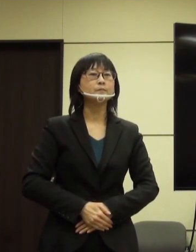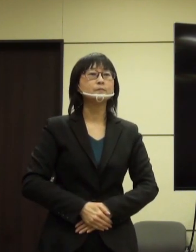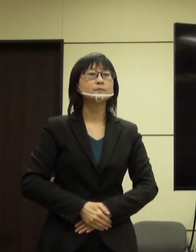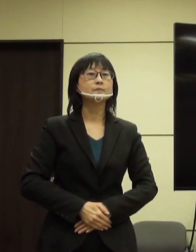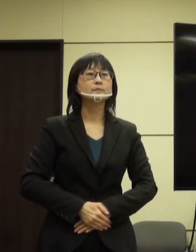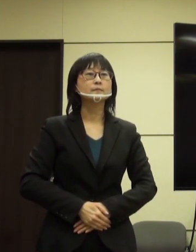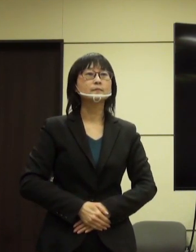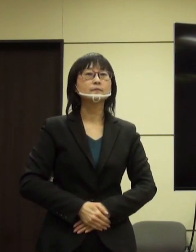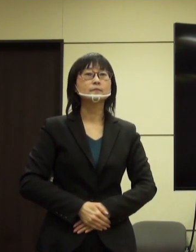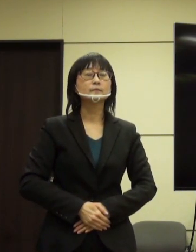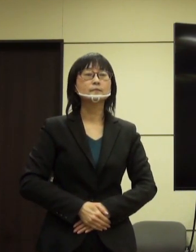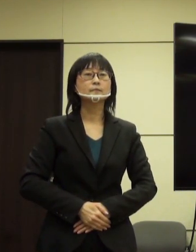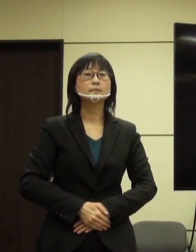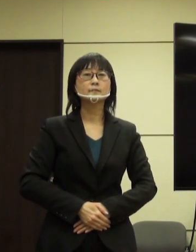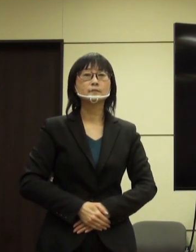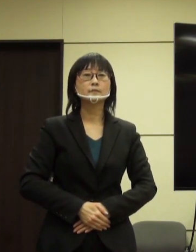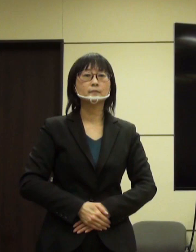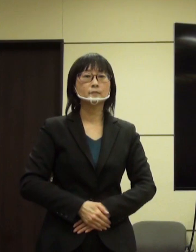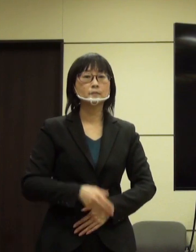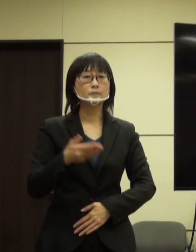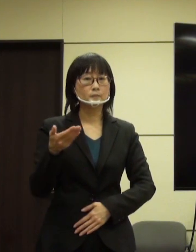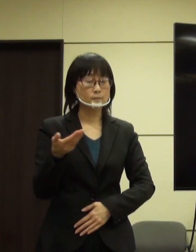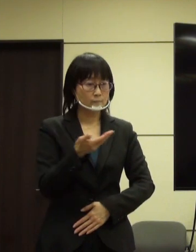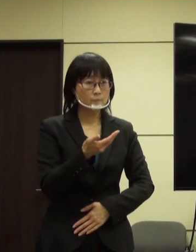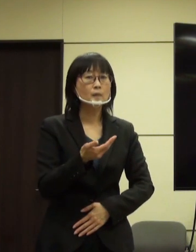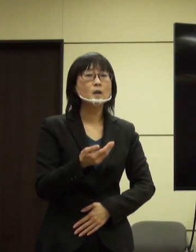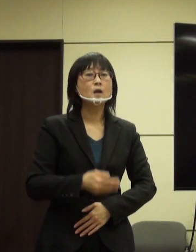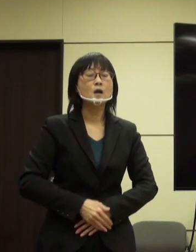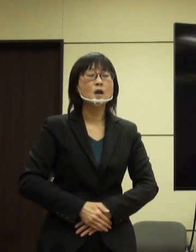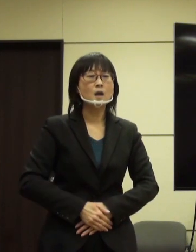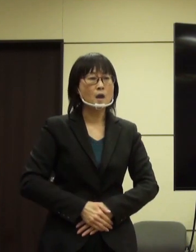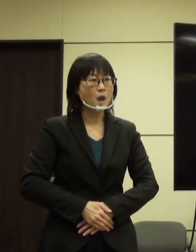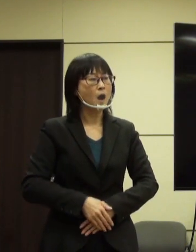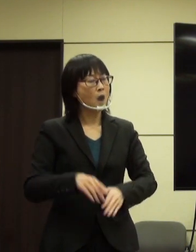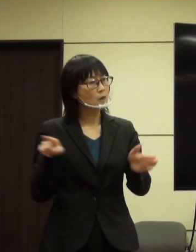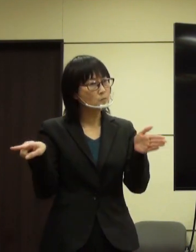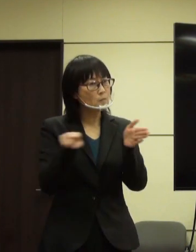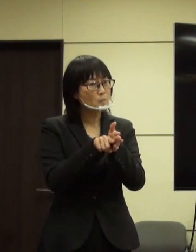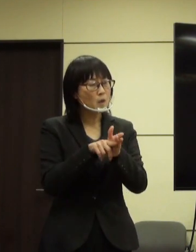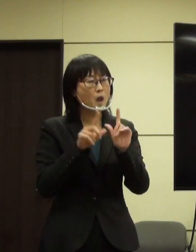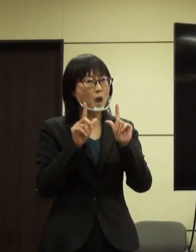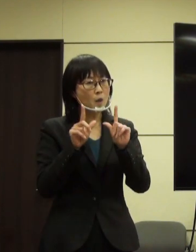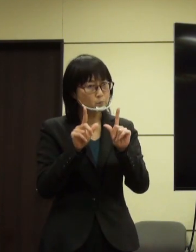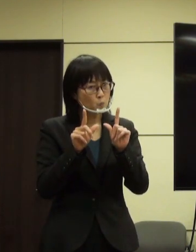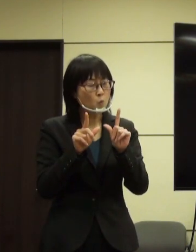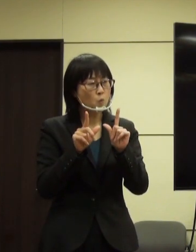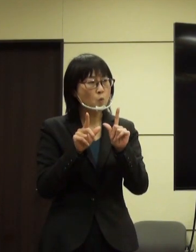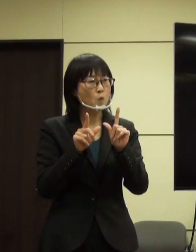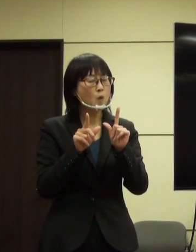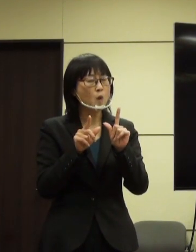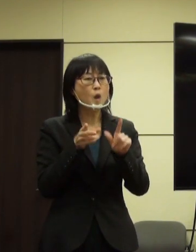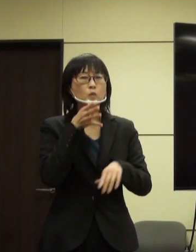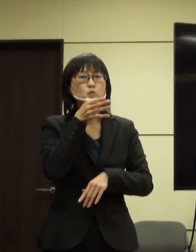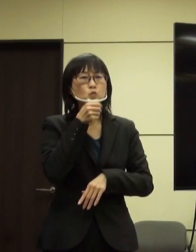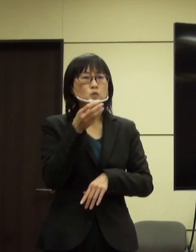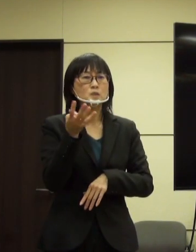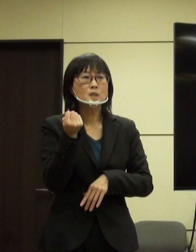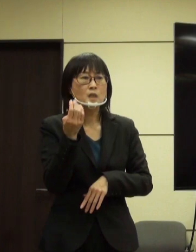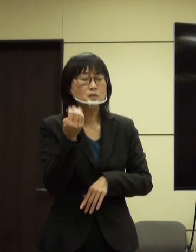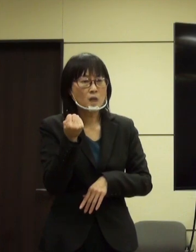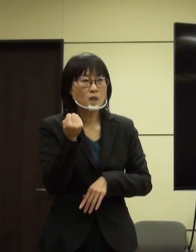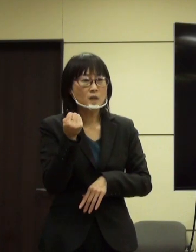8先ほどこれまであの発表されている人と都合できるかという話もありましたけれども満載から何歳くらいの方が